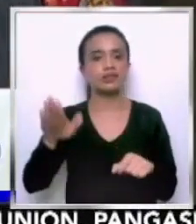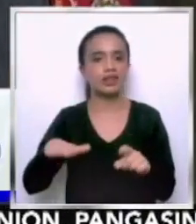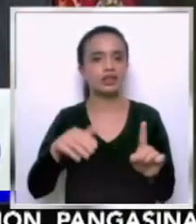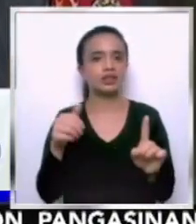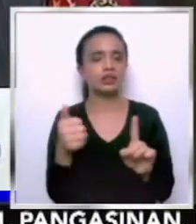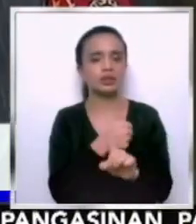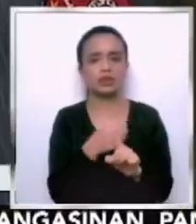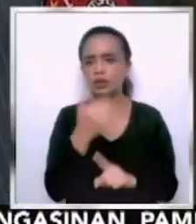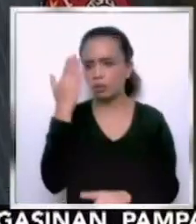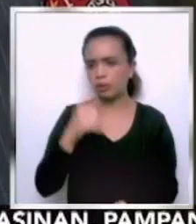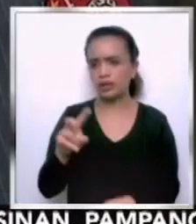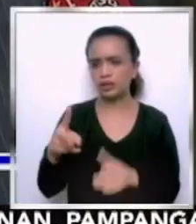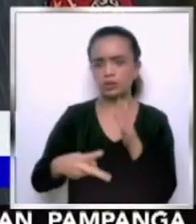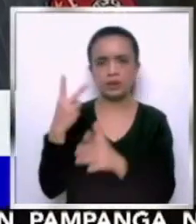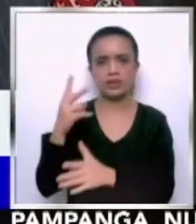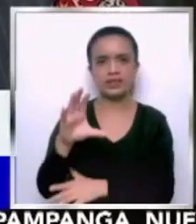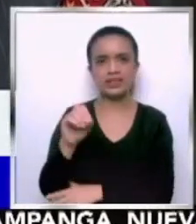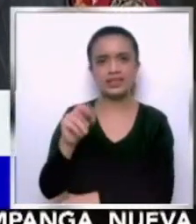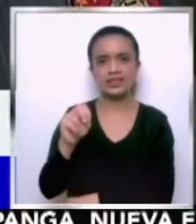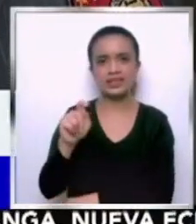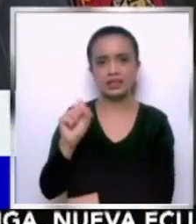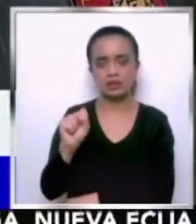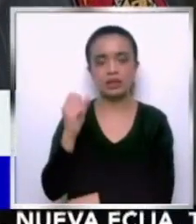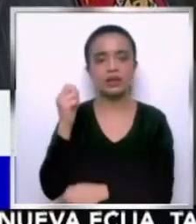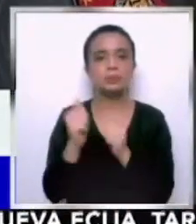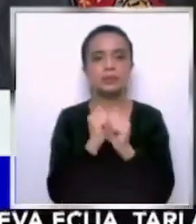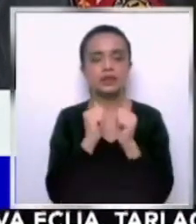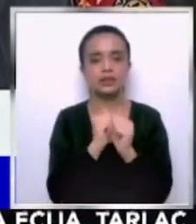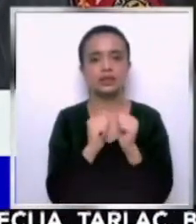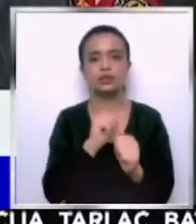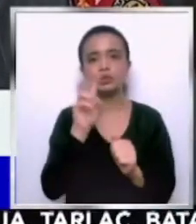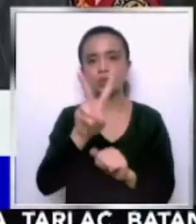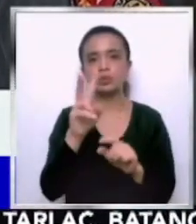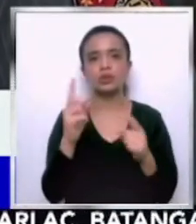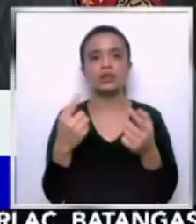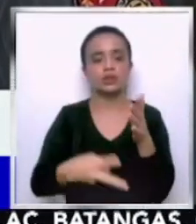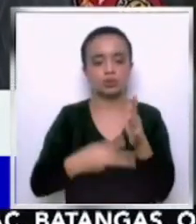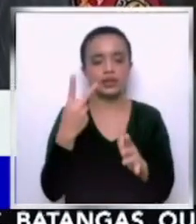It happened to several occasions. Okay. Yung